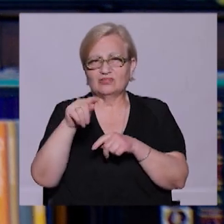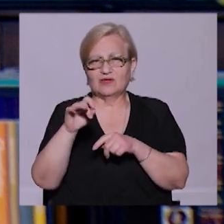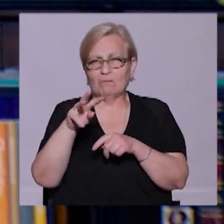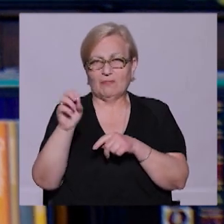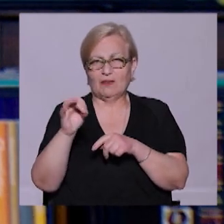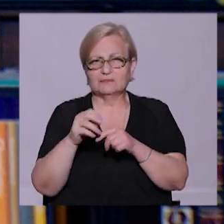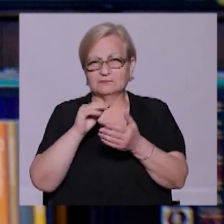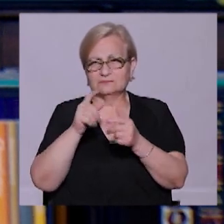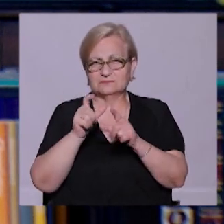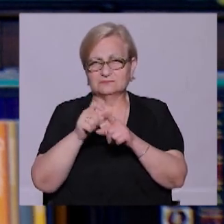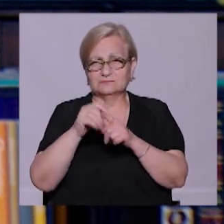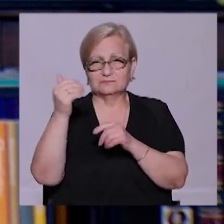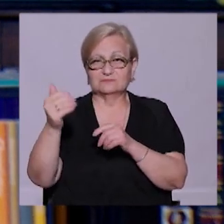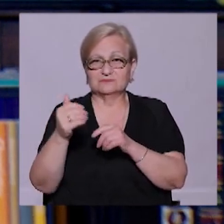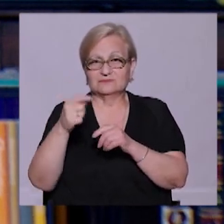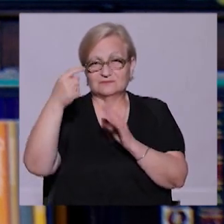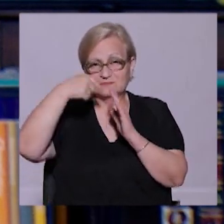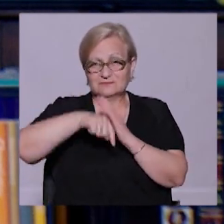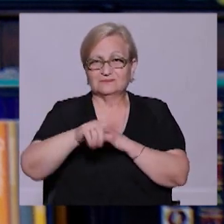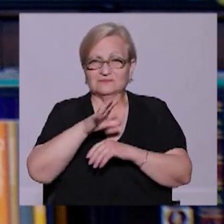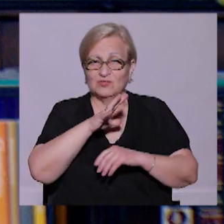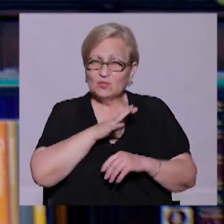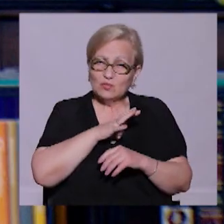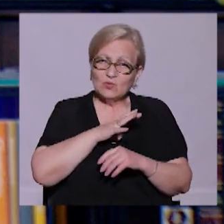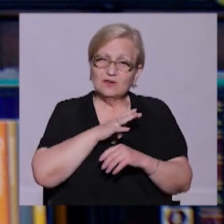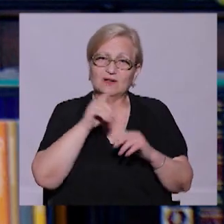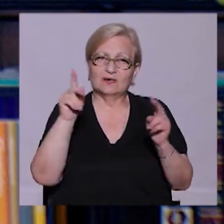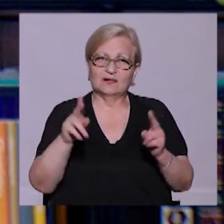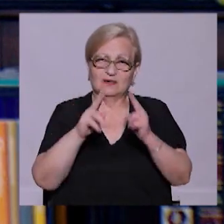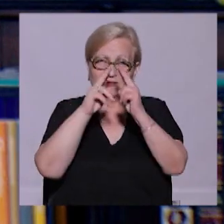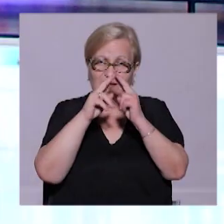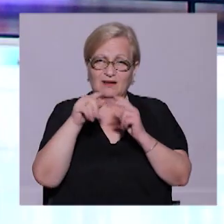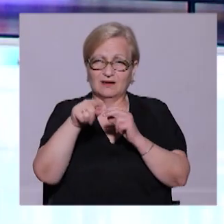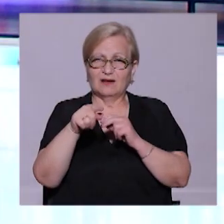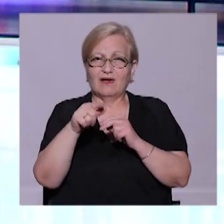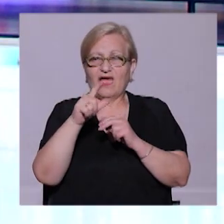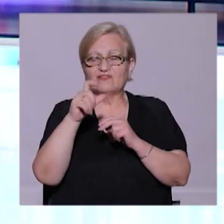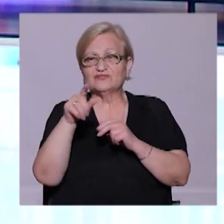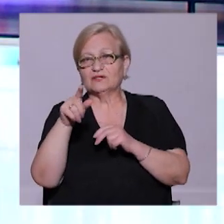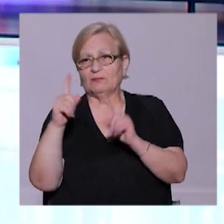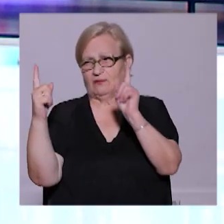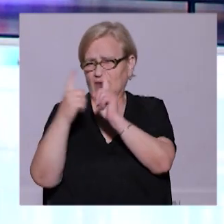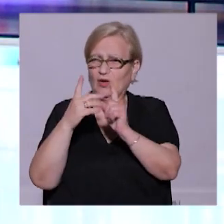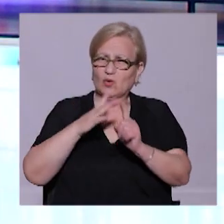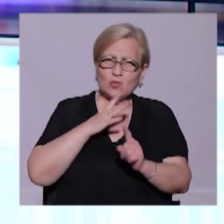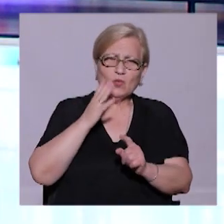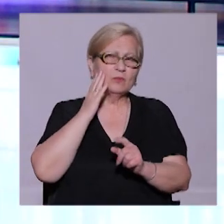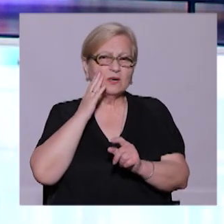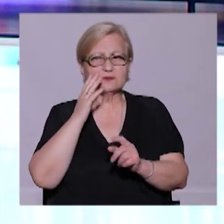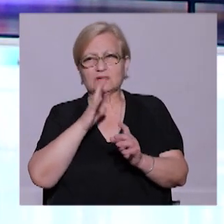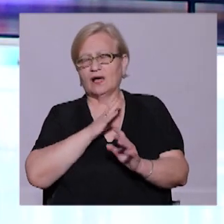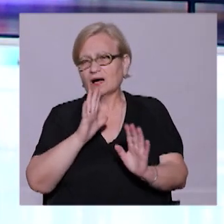ეს სიტყვები. არავინ არ იცის, შედგა თუ არა მართლა სვეტი ცხოვლის გალავანთან ექვთიმესა და მწერალს შორის ეს